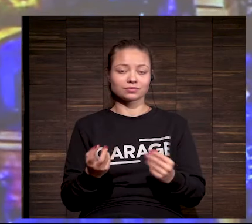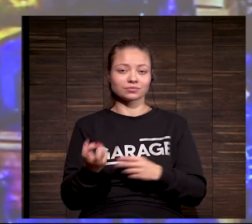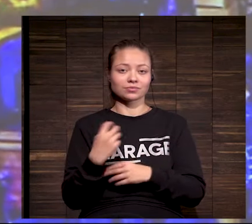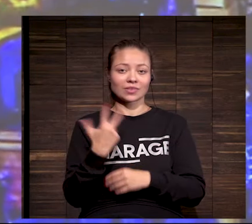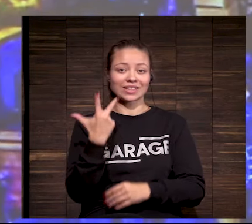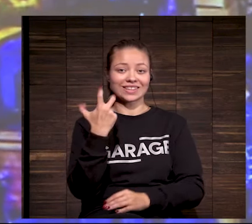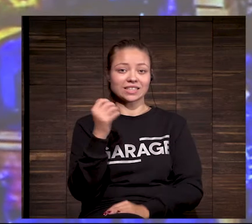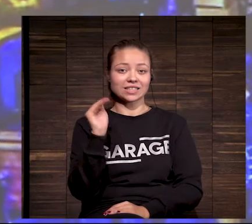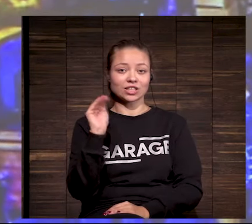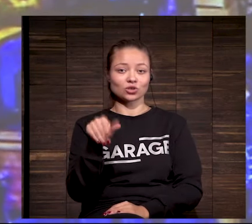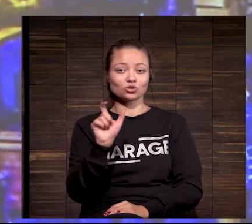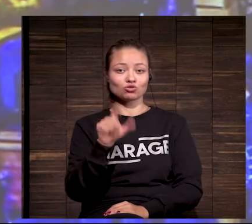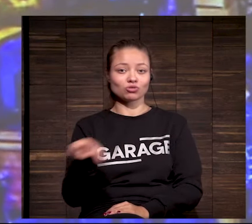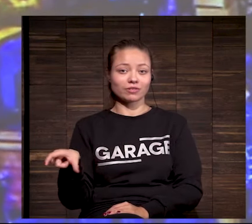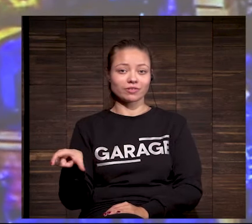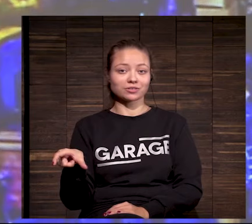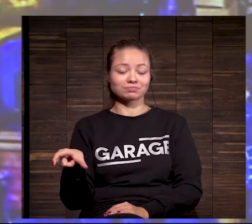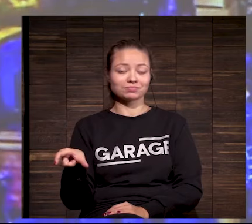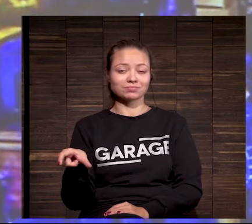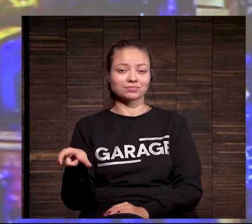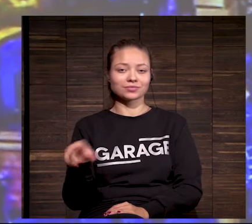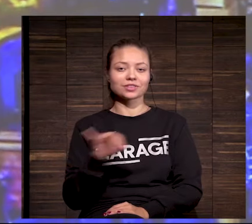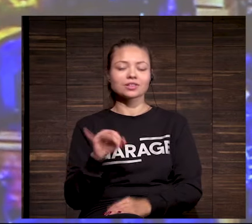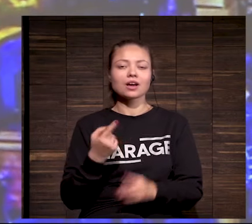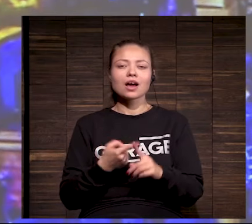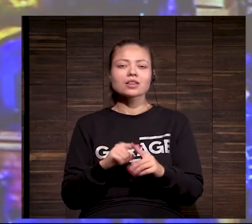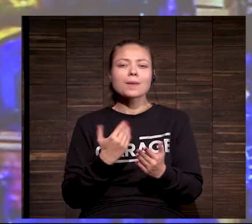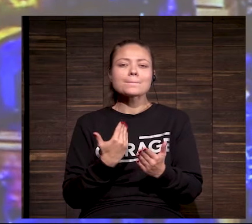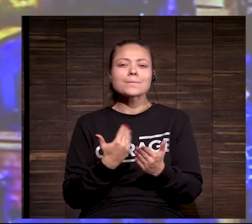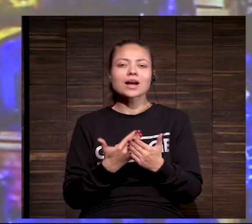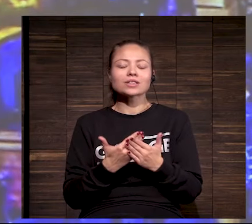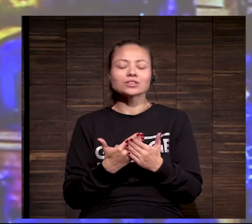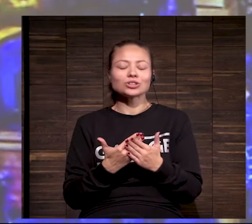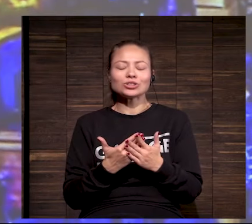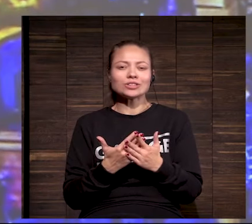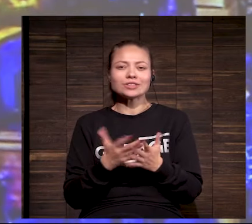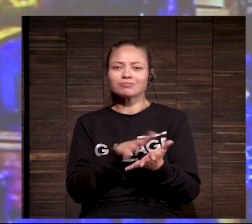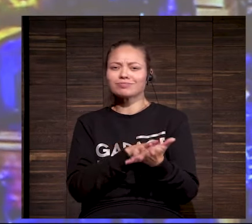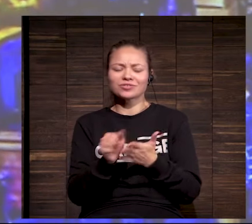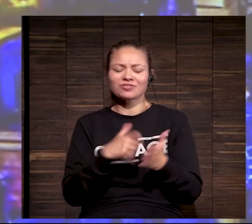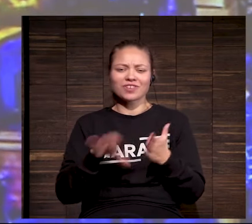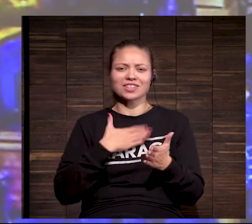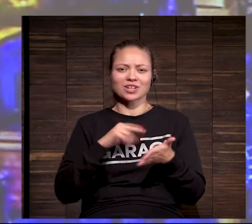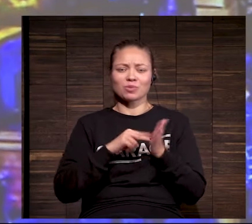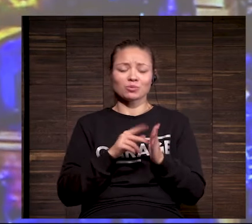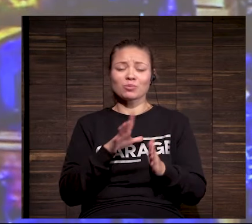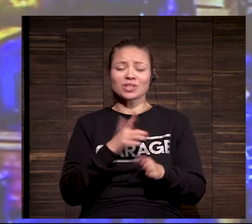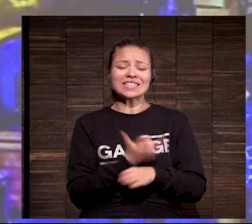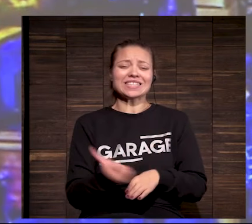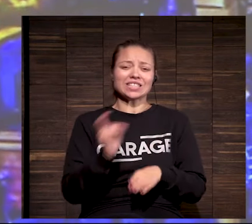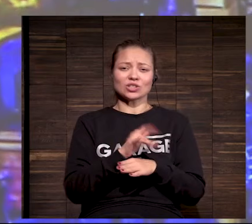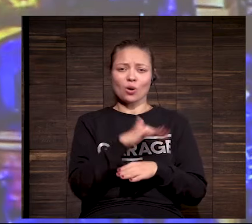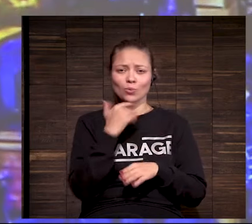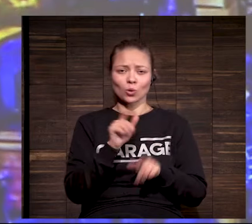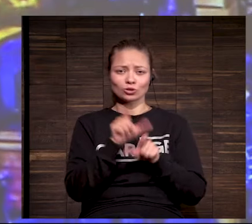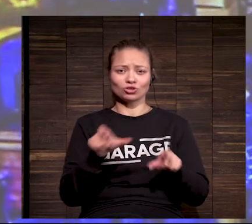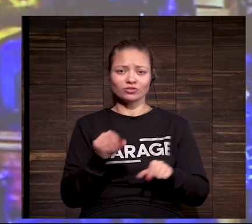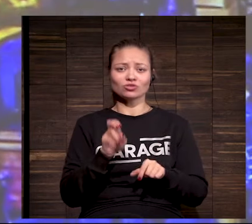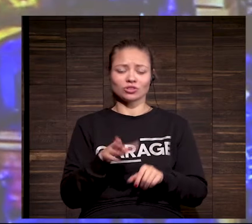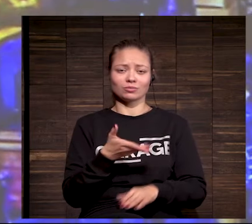300 тысяч человек и это практически сломал на весь наш клан голос слишком много человек чем вам ответ